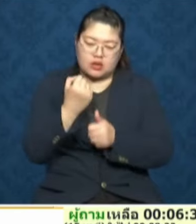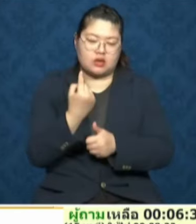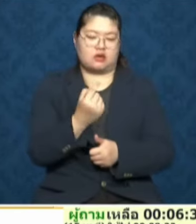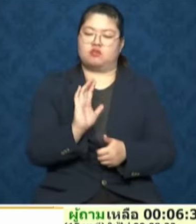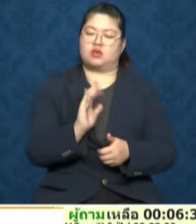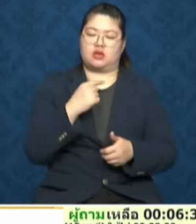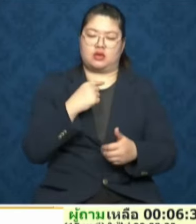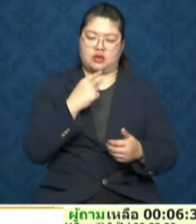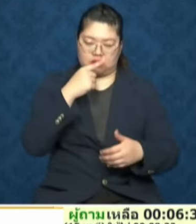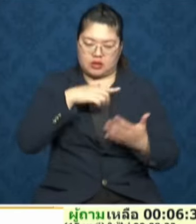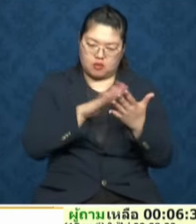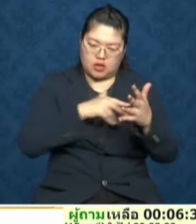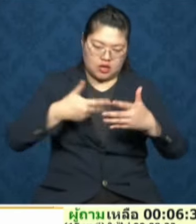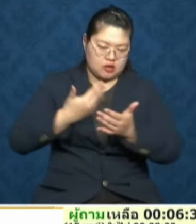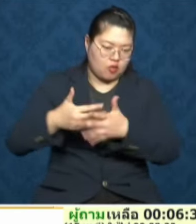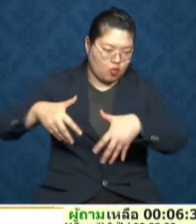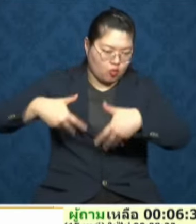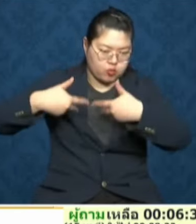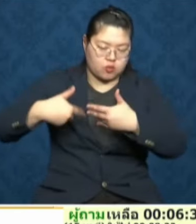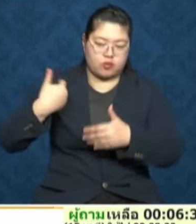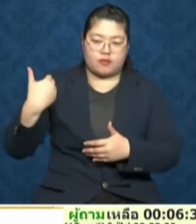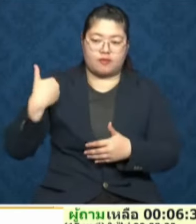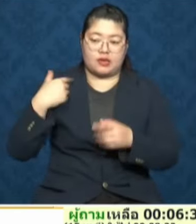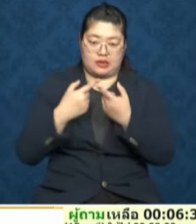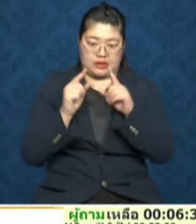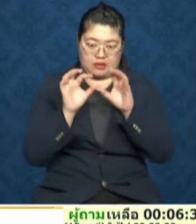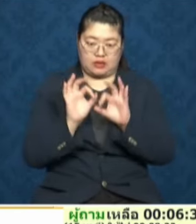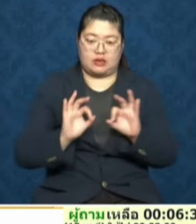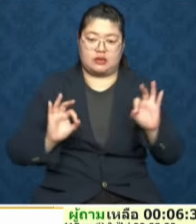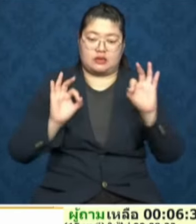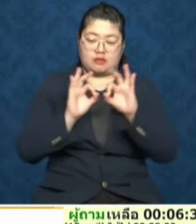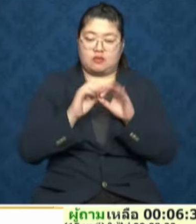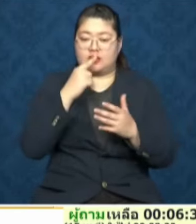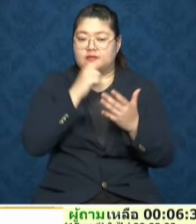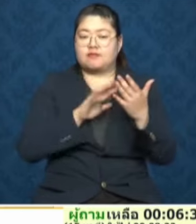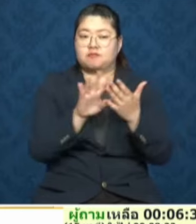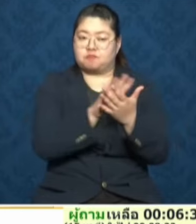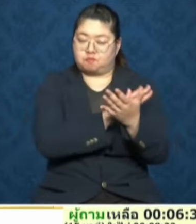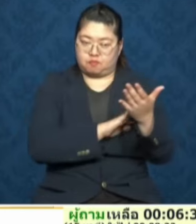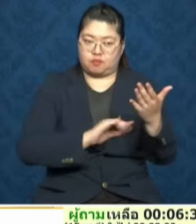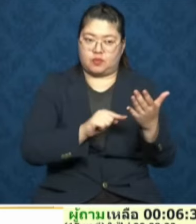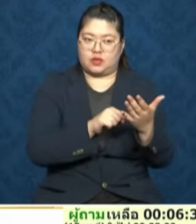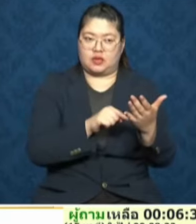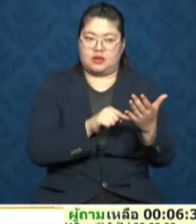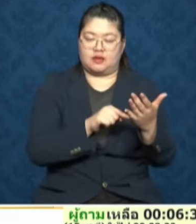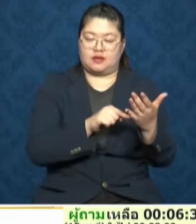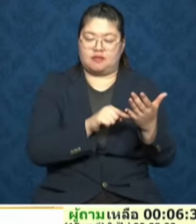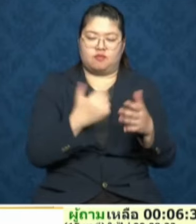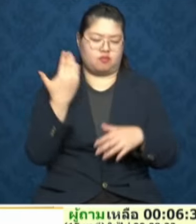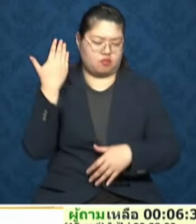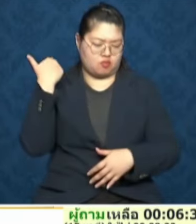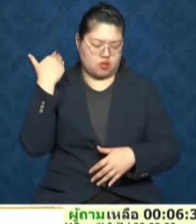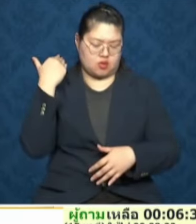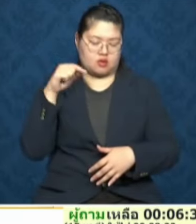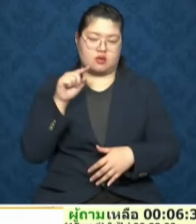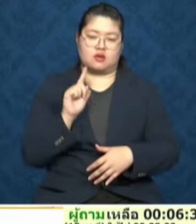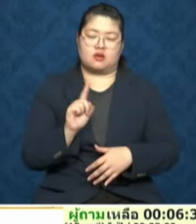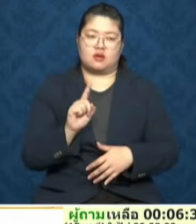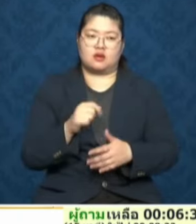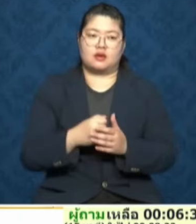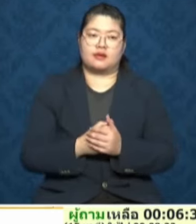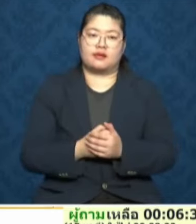ให้รายได้ประเทศนี้มากขึ้นจากการเข้ามาลงทุนแต่เรากำลงทำให้ประเทศนี้นะคะเป็นหับ,าจเดิมเราเปหับของการ